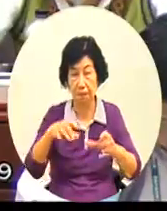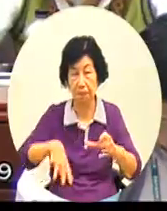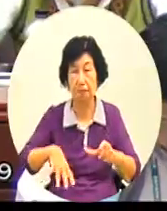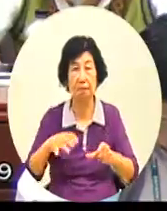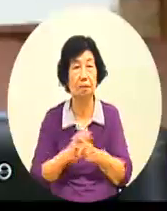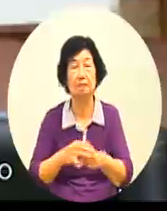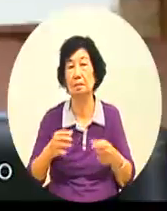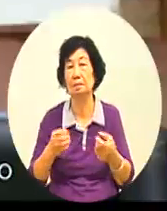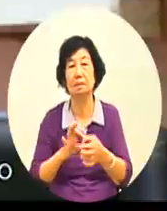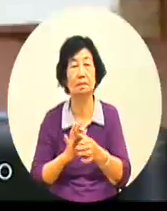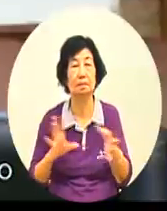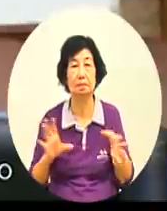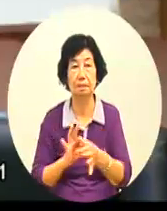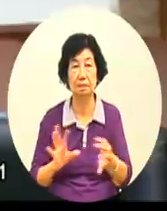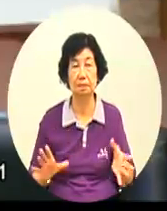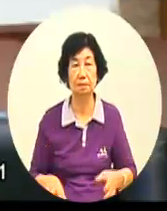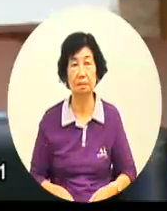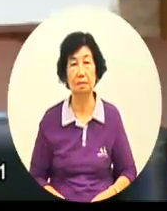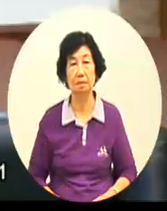坐。 谢谢。